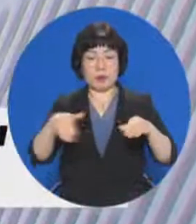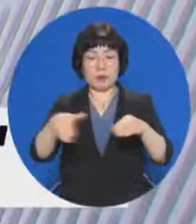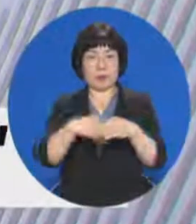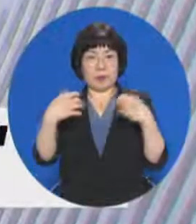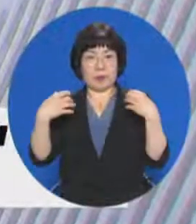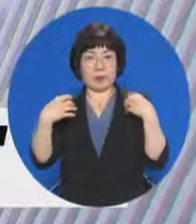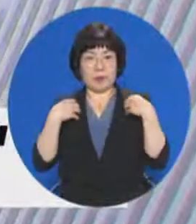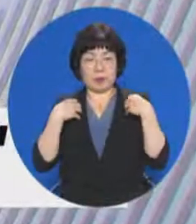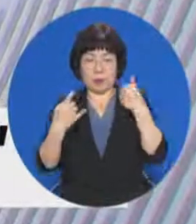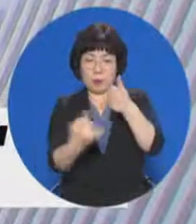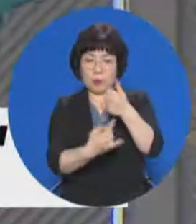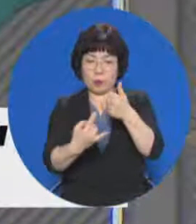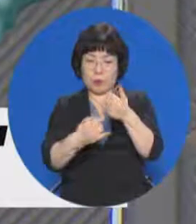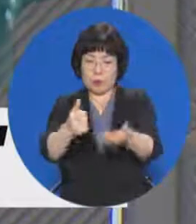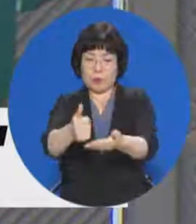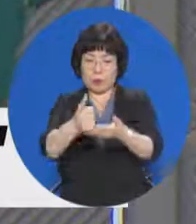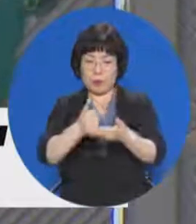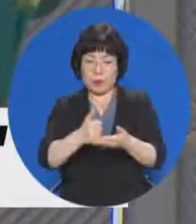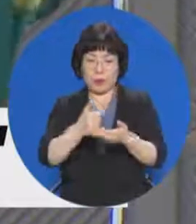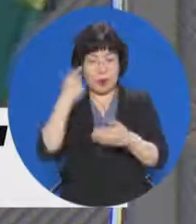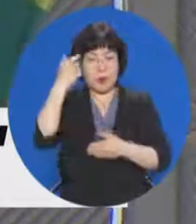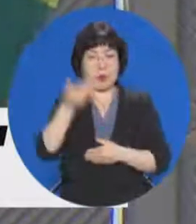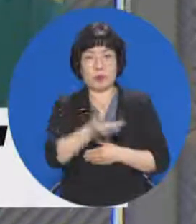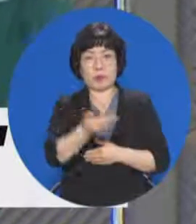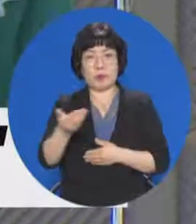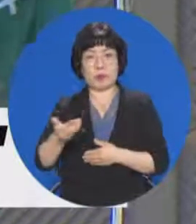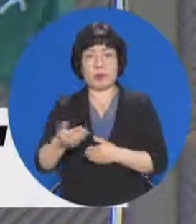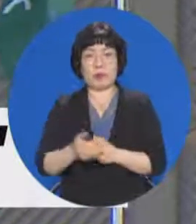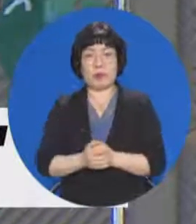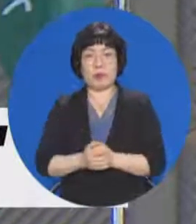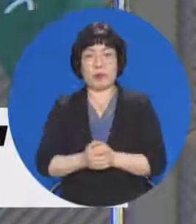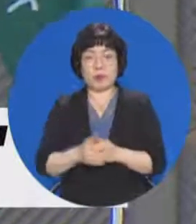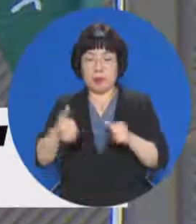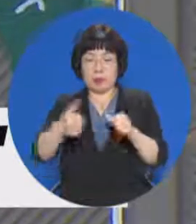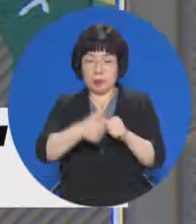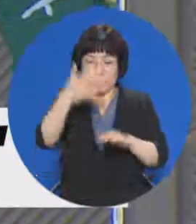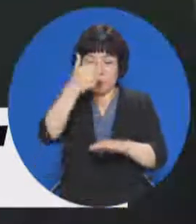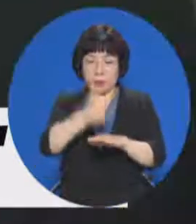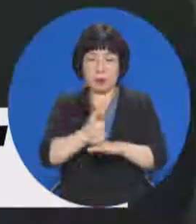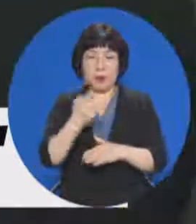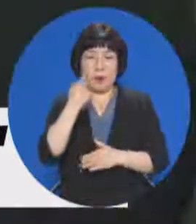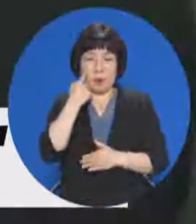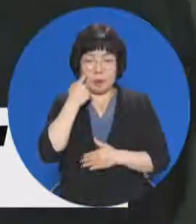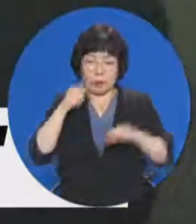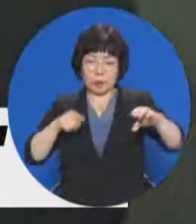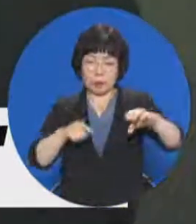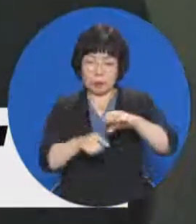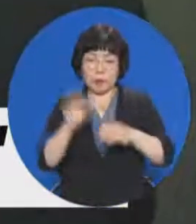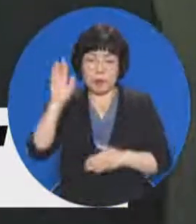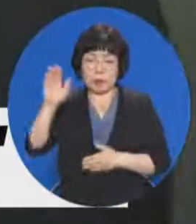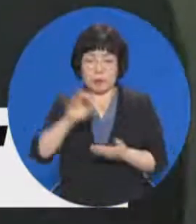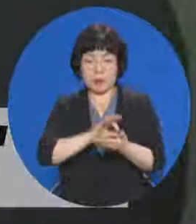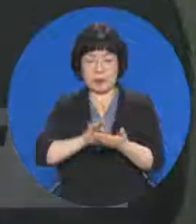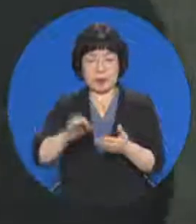문화재청 문화재위원회 초청에 자문을 구한 상황이라며 자문 결과를 지켜본 뒤 벙커의